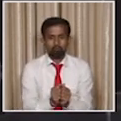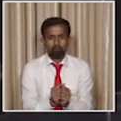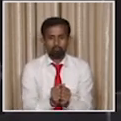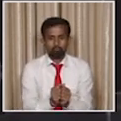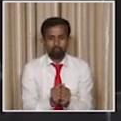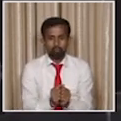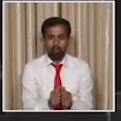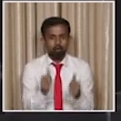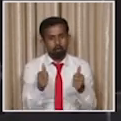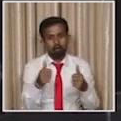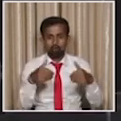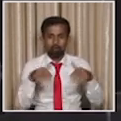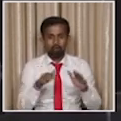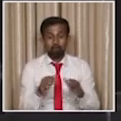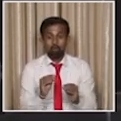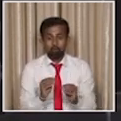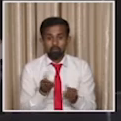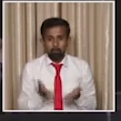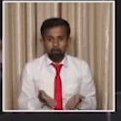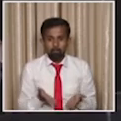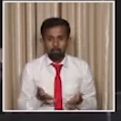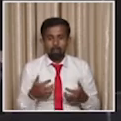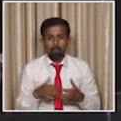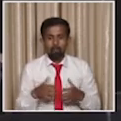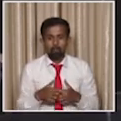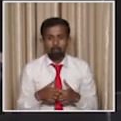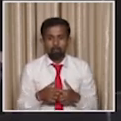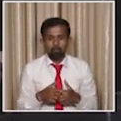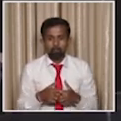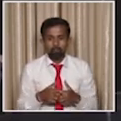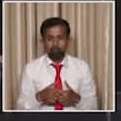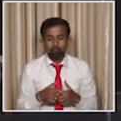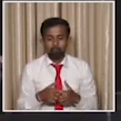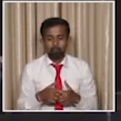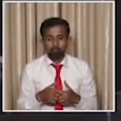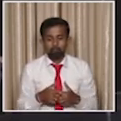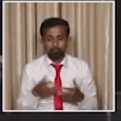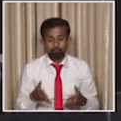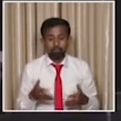ඒක හරි. හරි එතකොට හැබැයි මෙතන තියෙන ගැටලුව තමයි